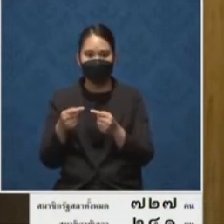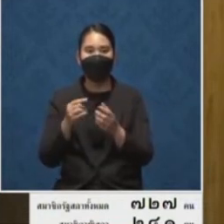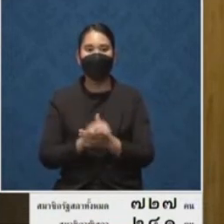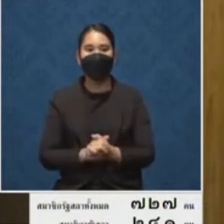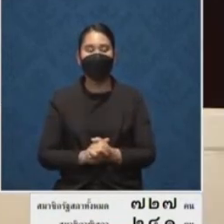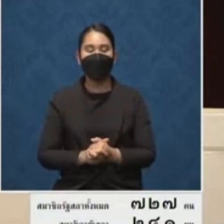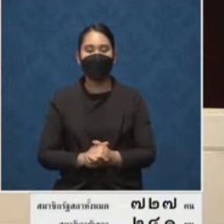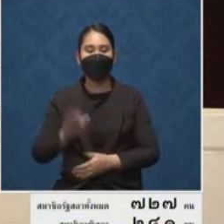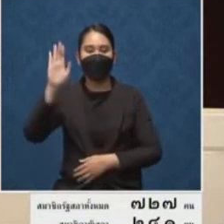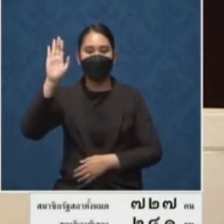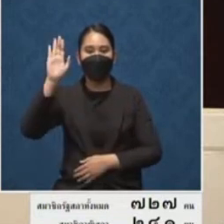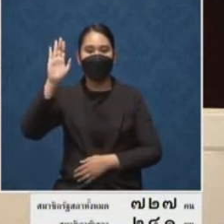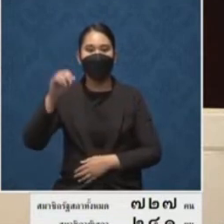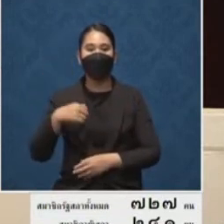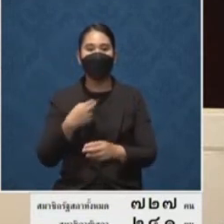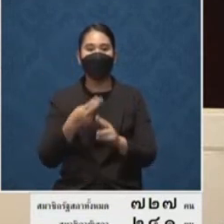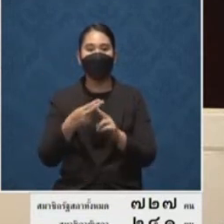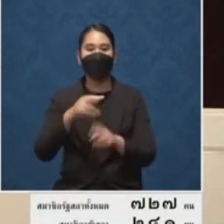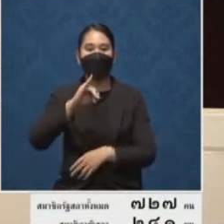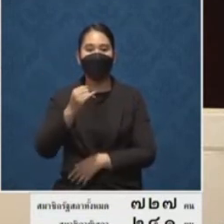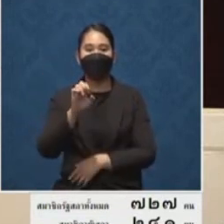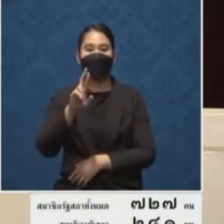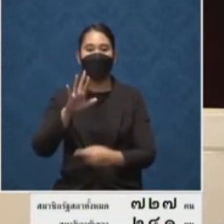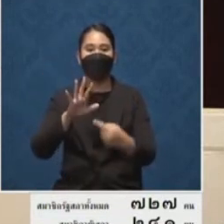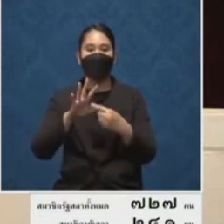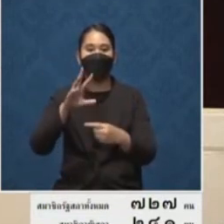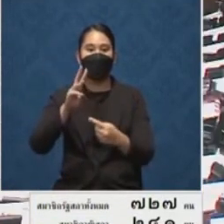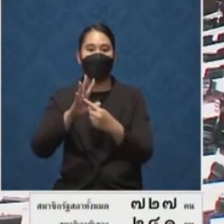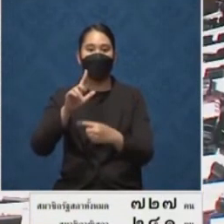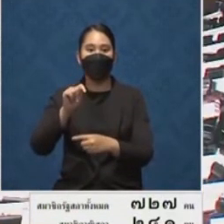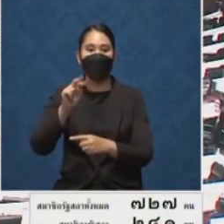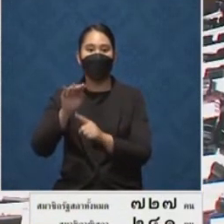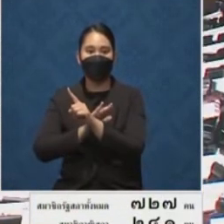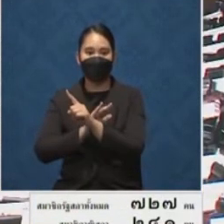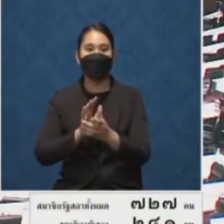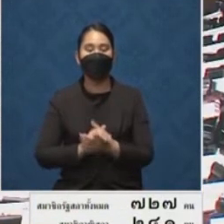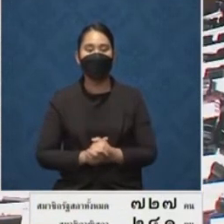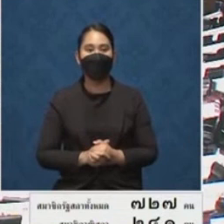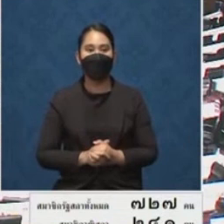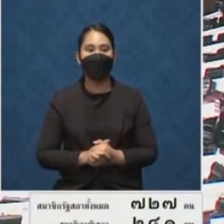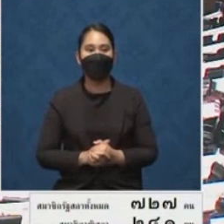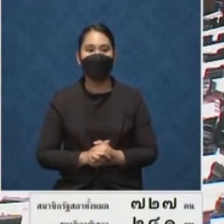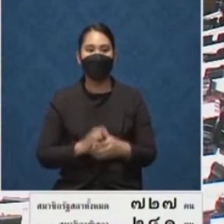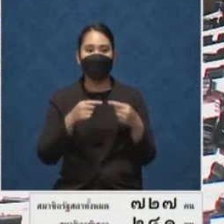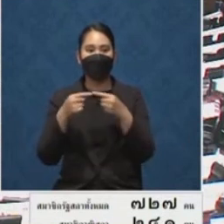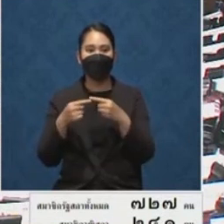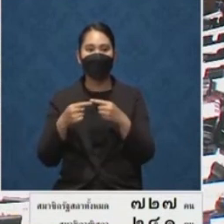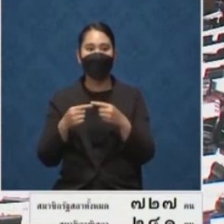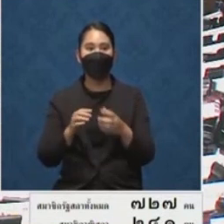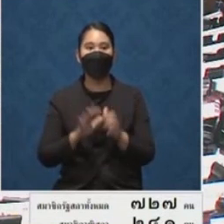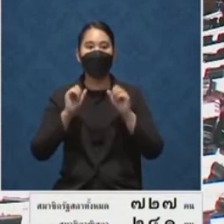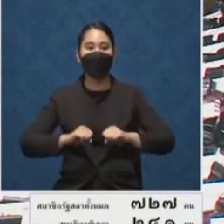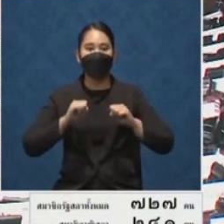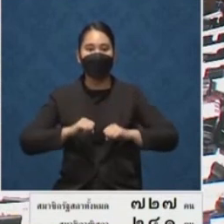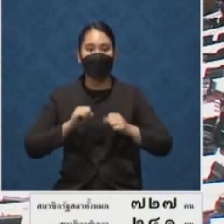ที่4รับหลักการ ขอบคุณครับท่านต่อไปครับทีละท่าน ครับครับผมจิรวัฒน์อะไรการนนท์ครับ จิร